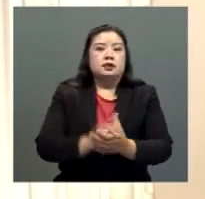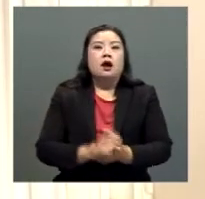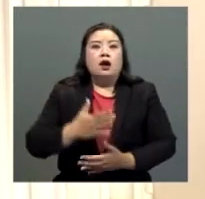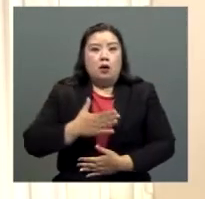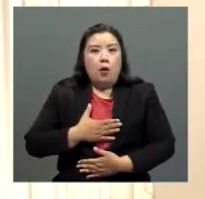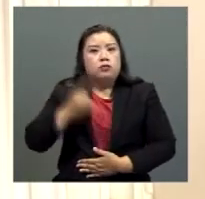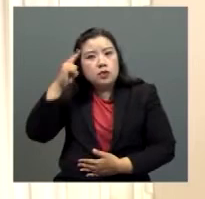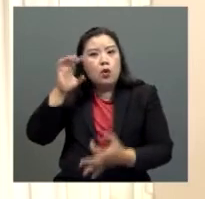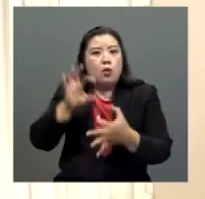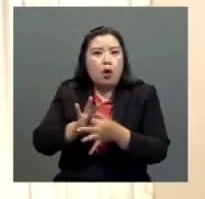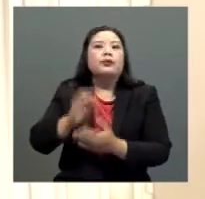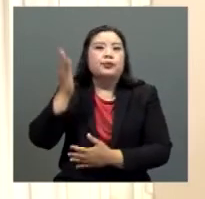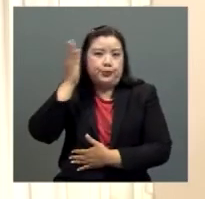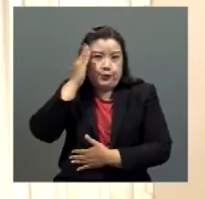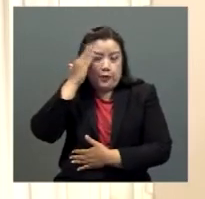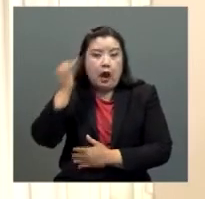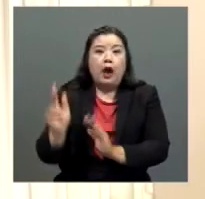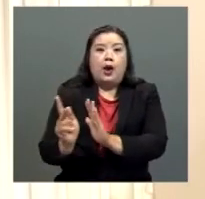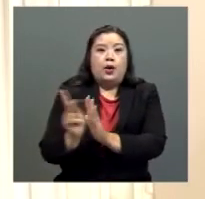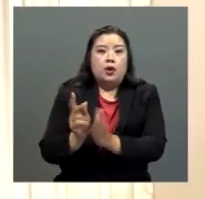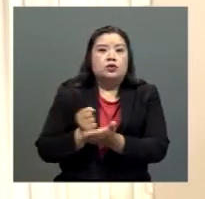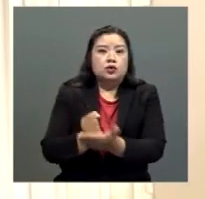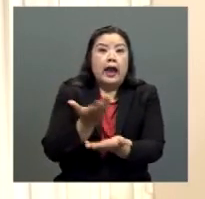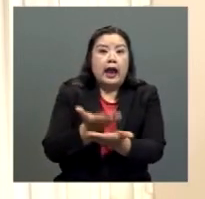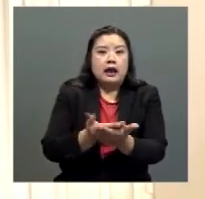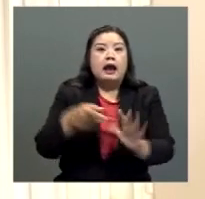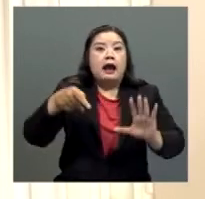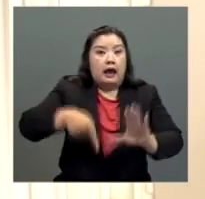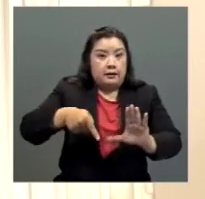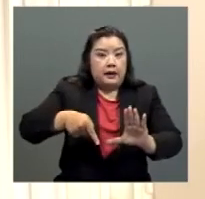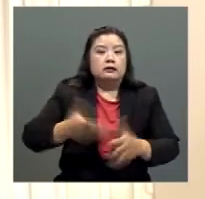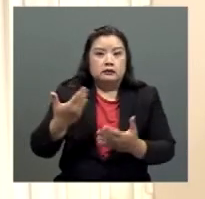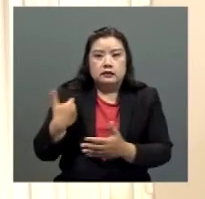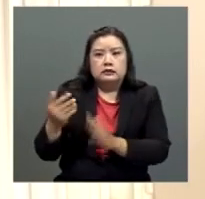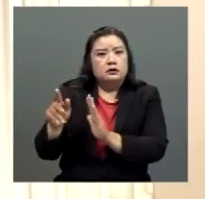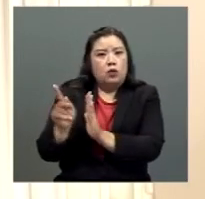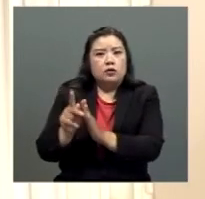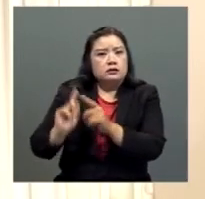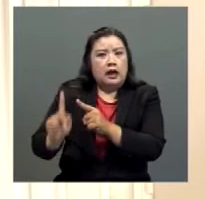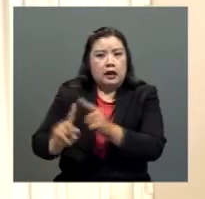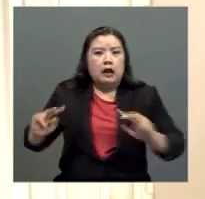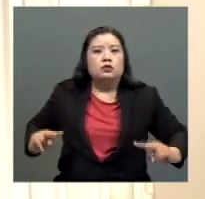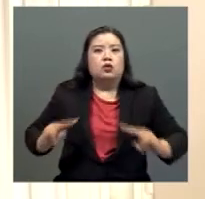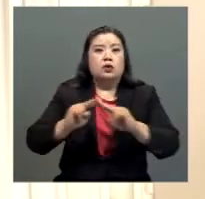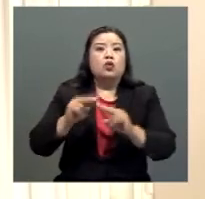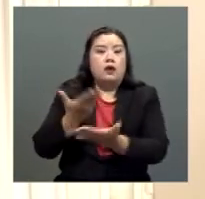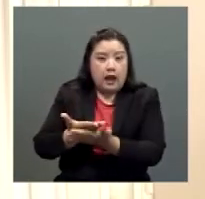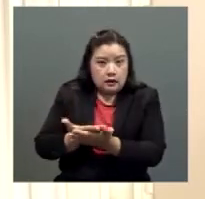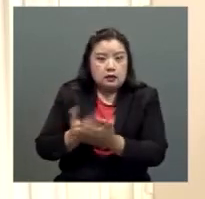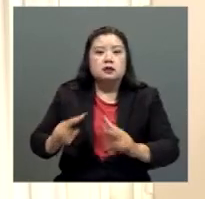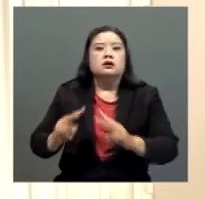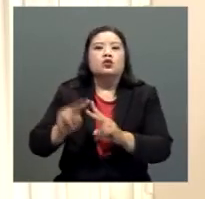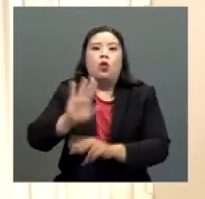ความกังวลของพี่น้องประชาชนเกี่ยวกับมาตรการเยียวยา 5,000 บาทและมาตรการอื่นๆของกระทรวงการคลังและกระทรวงอื่น